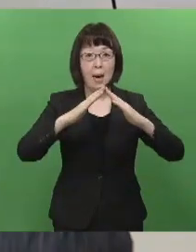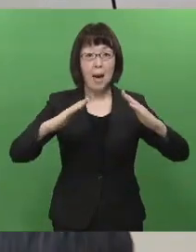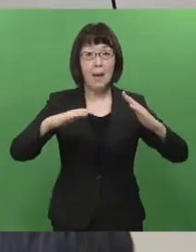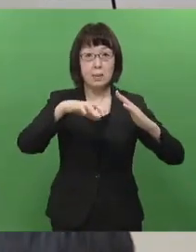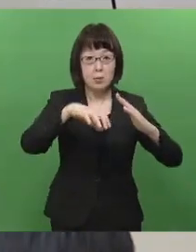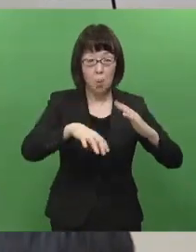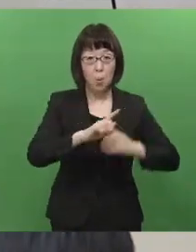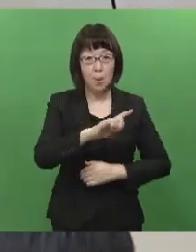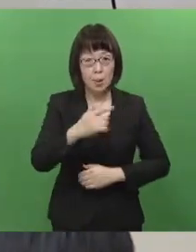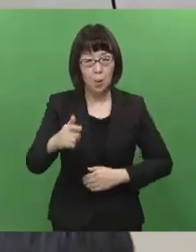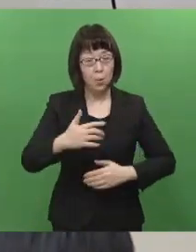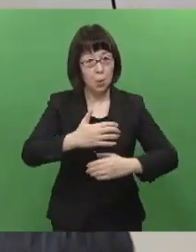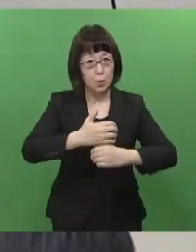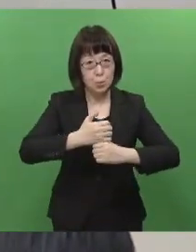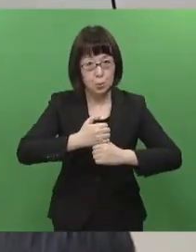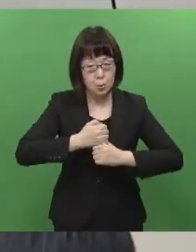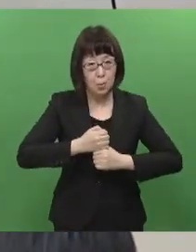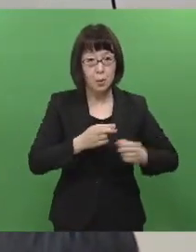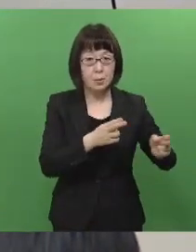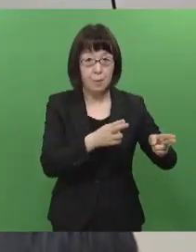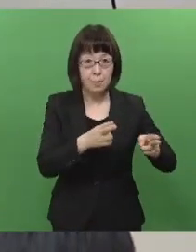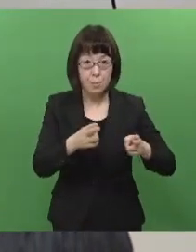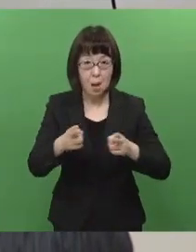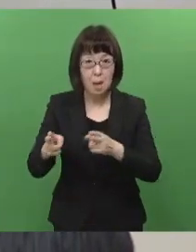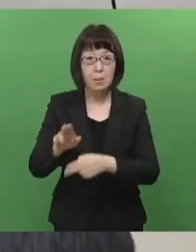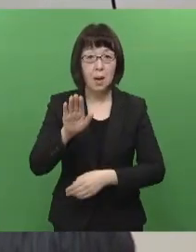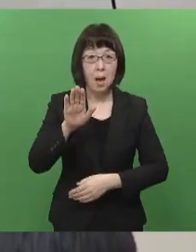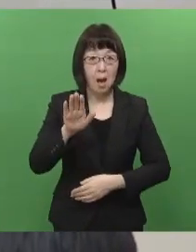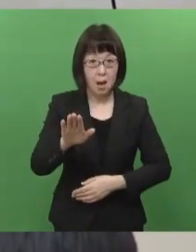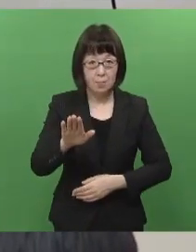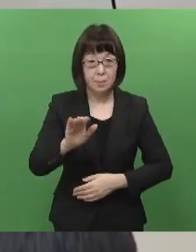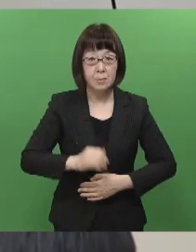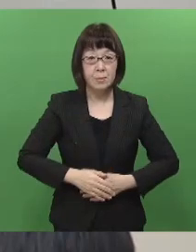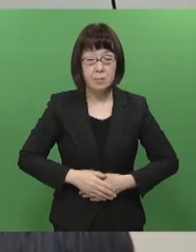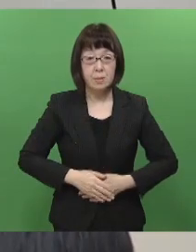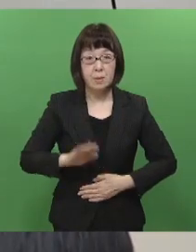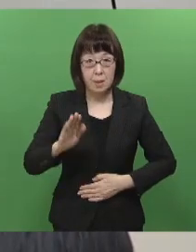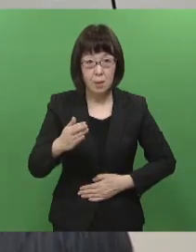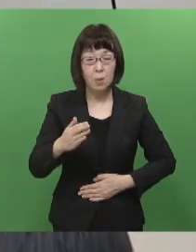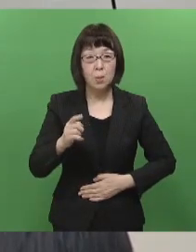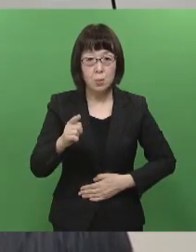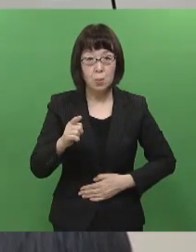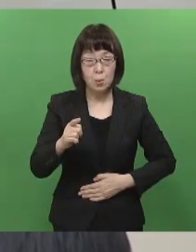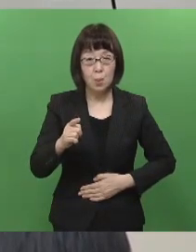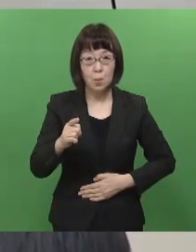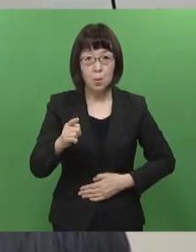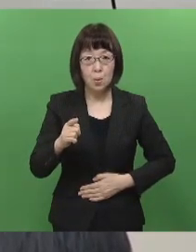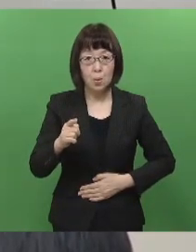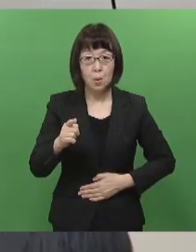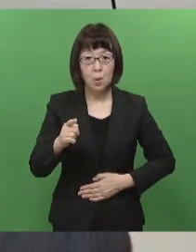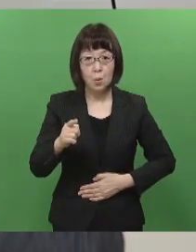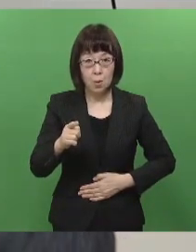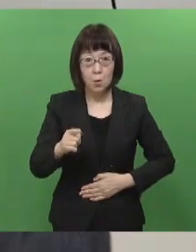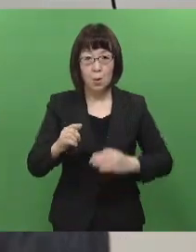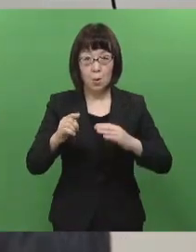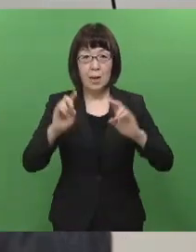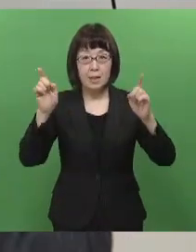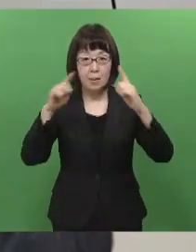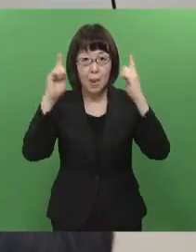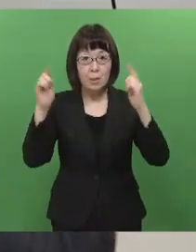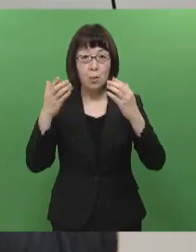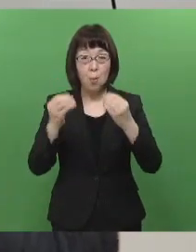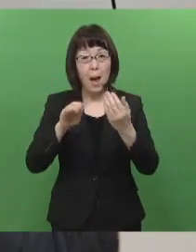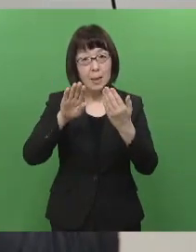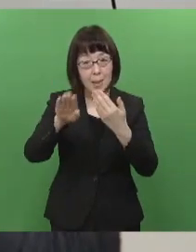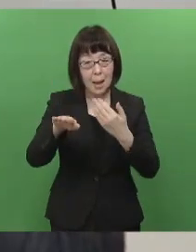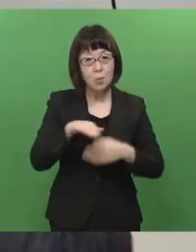ろと気を配ってやっておられるわけでありますけれども、その後流れてですね、会食に行くというケースがあります